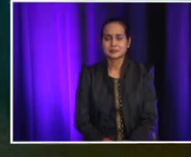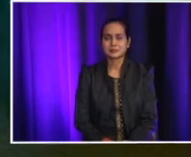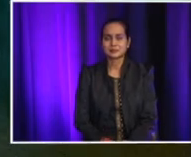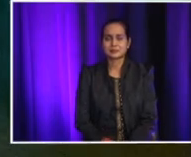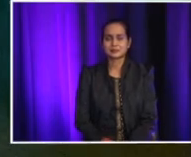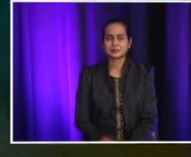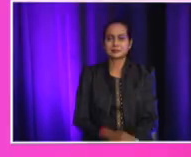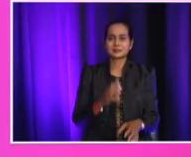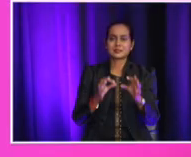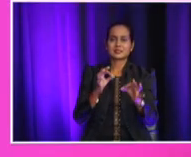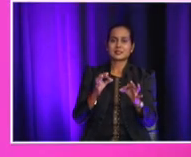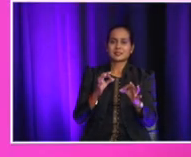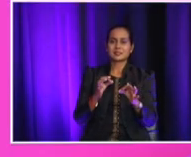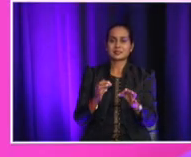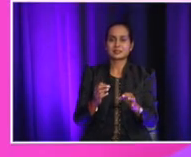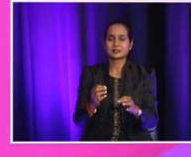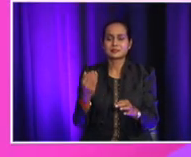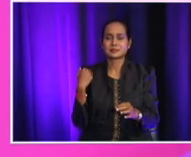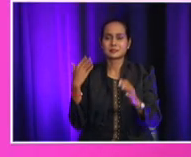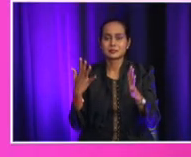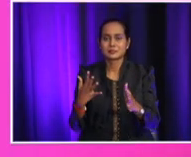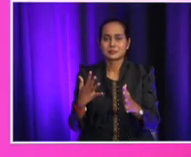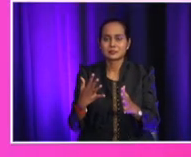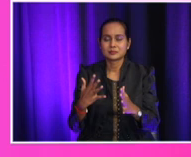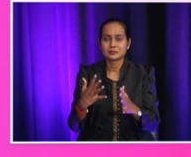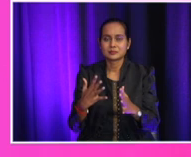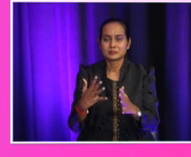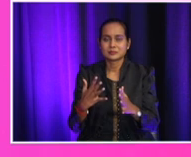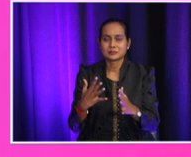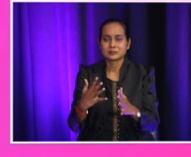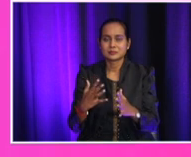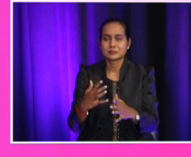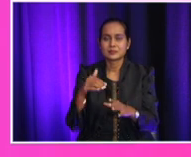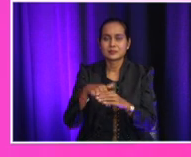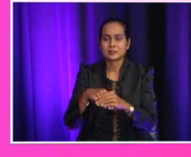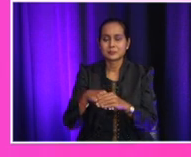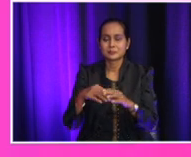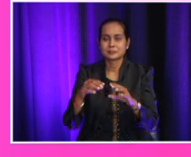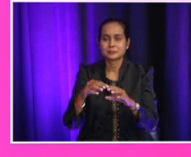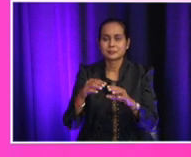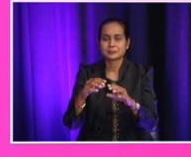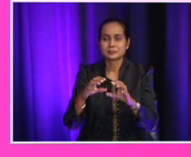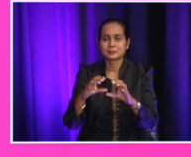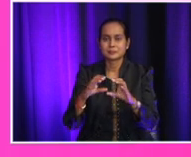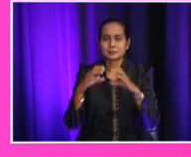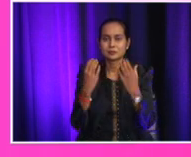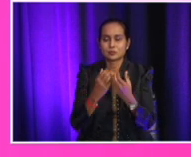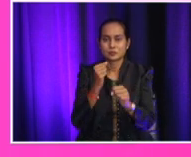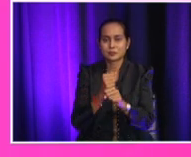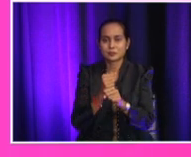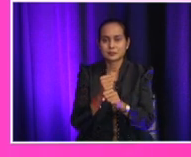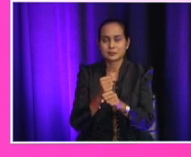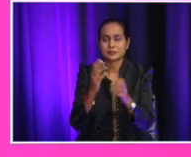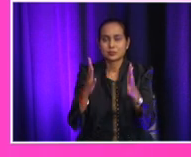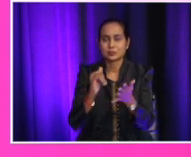seseorang berada pada tahap yang lebih tinggi contohnya alam pekerjaan surat untuk pembacaan akan membantu mereka lebih aktif dan inovatif